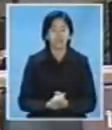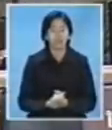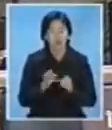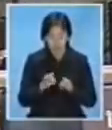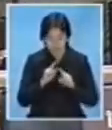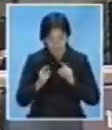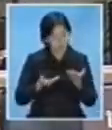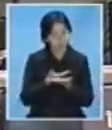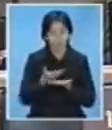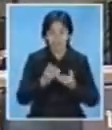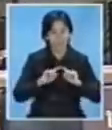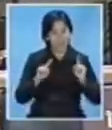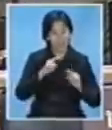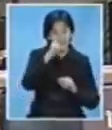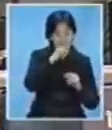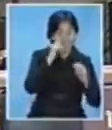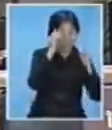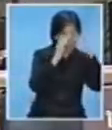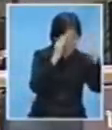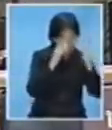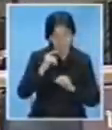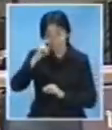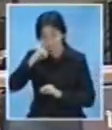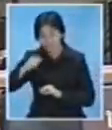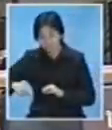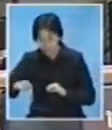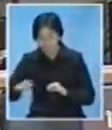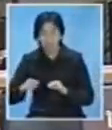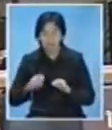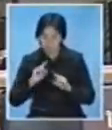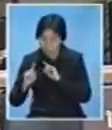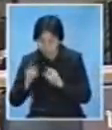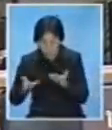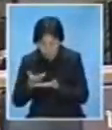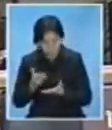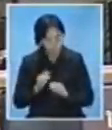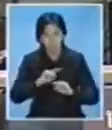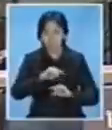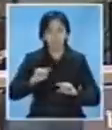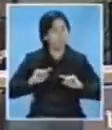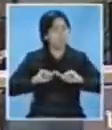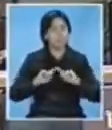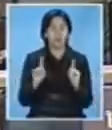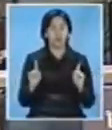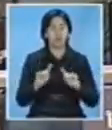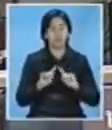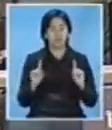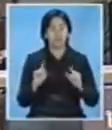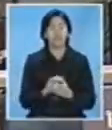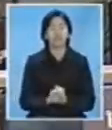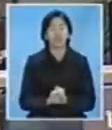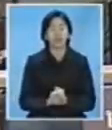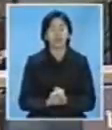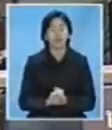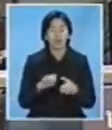างกันมากนะคะความเสี่ยงของการเจรจาก็ต่างกันเพราะฉะนั้นจึงไม่แปลกที่ทาง รัฐมนตรี